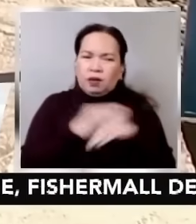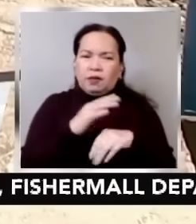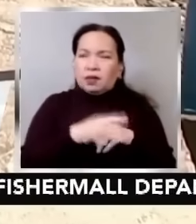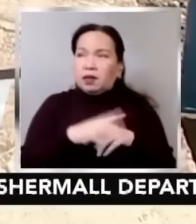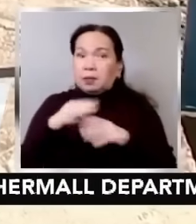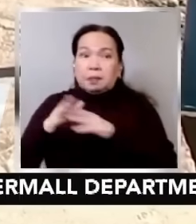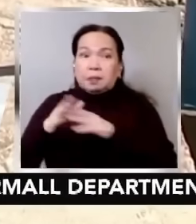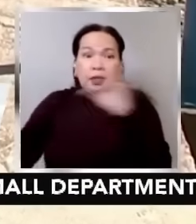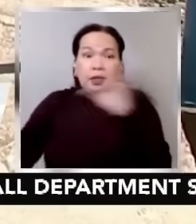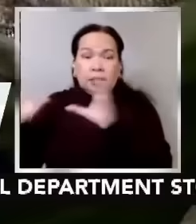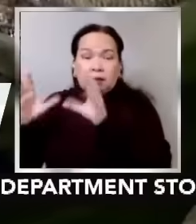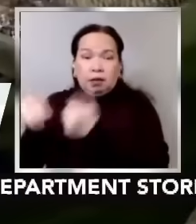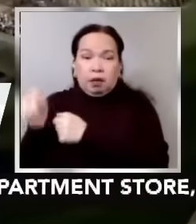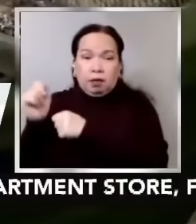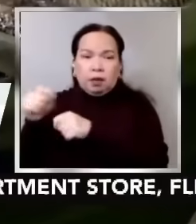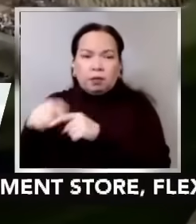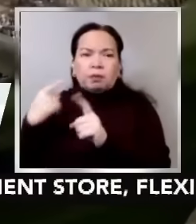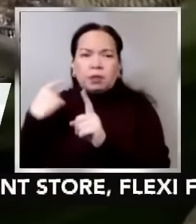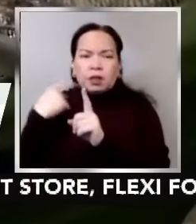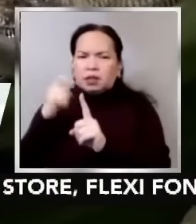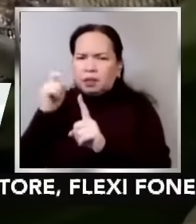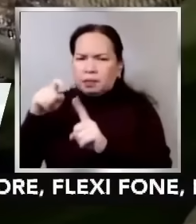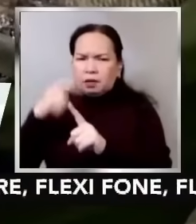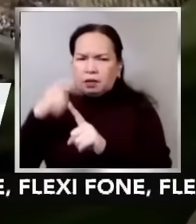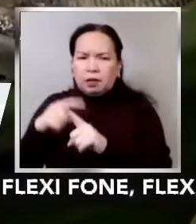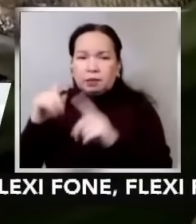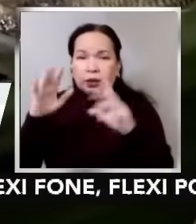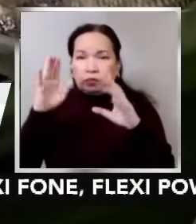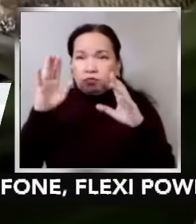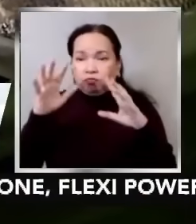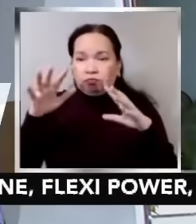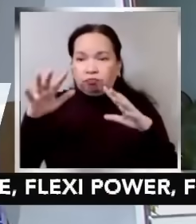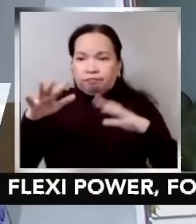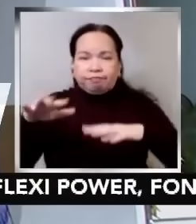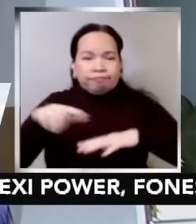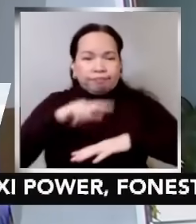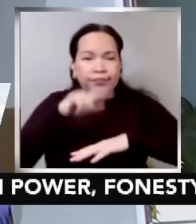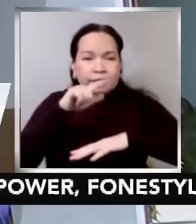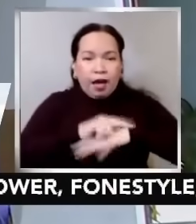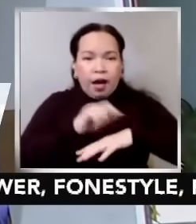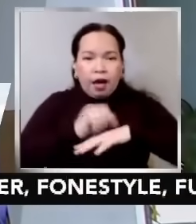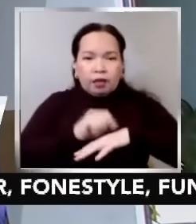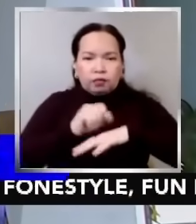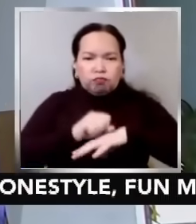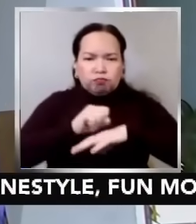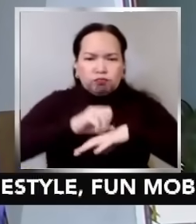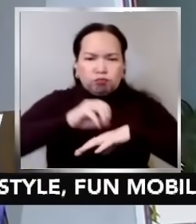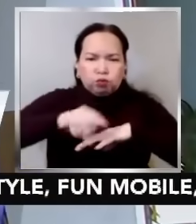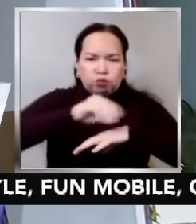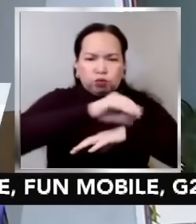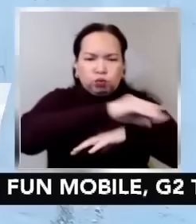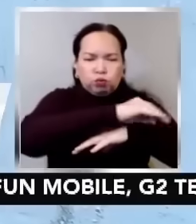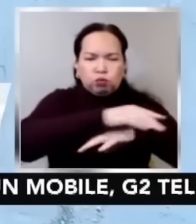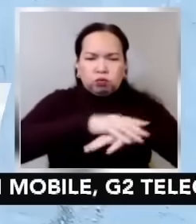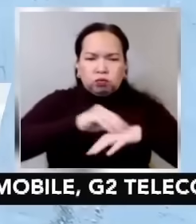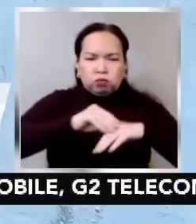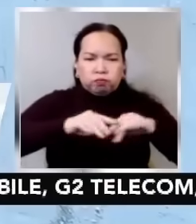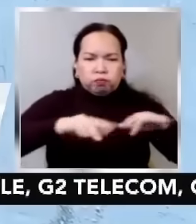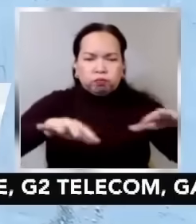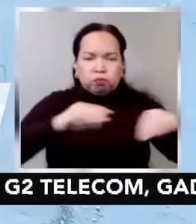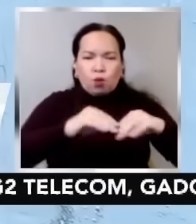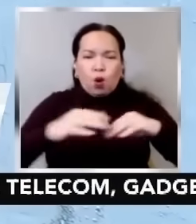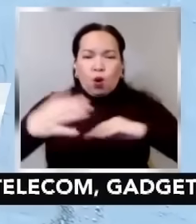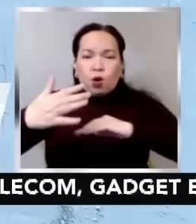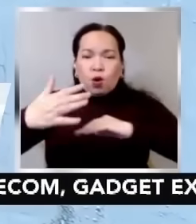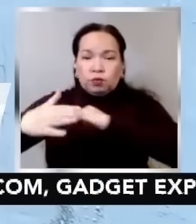ang mga reclamation at conversion na malaki rin ang epekto sa supply ng isda. Sabi naman ng Bureau of Fisheries and Aquatic Resources o BFAR,